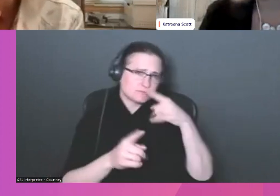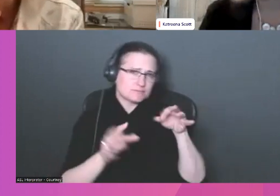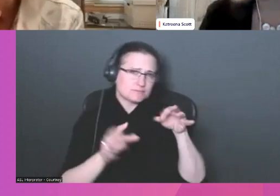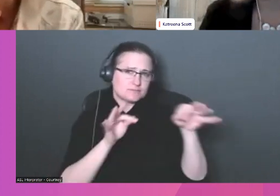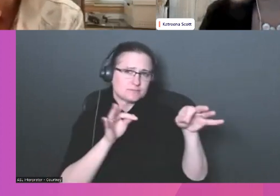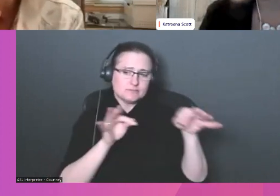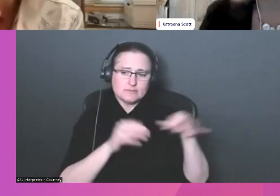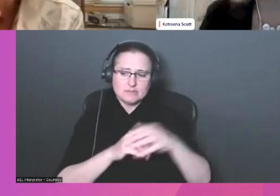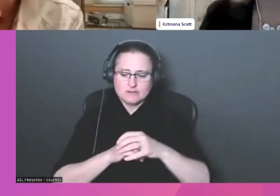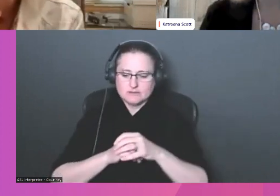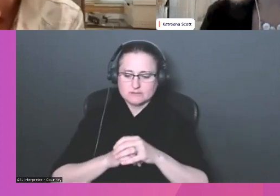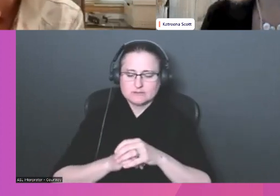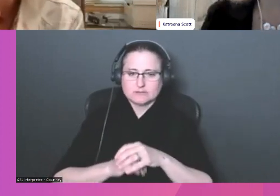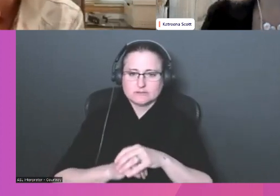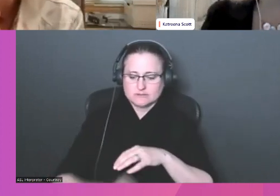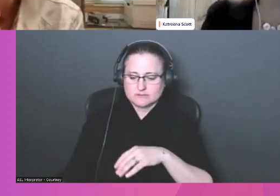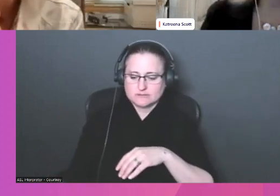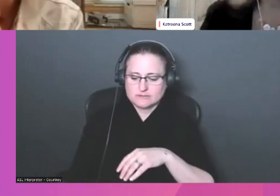peut-être que vous pouvez